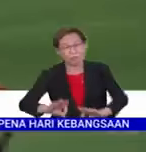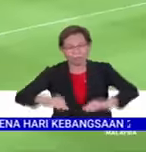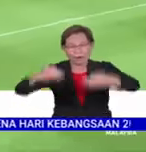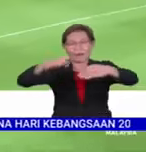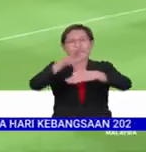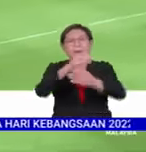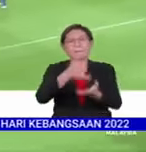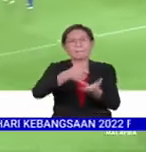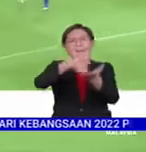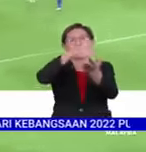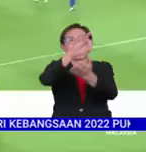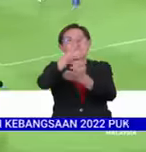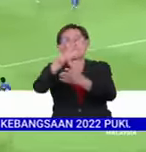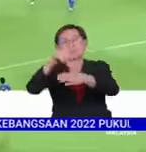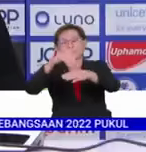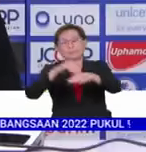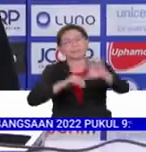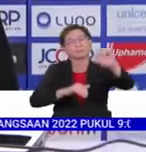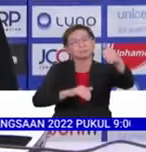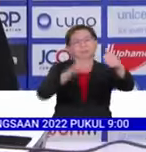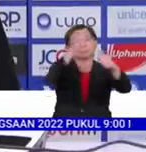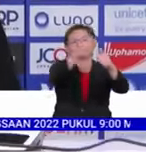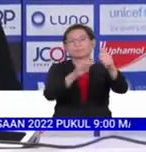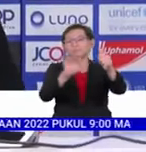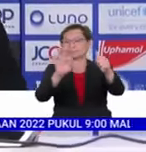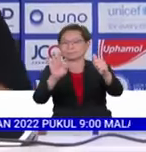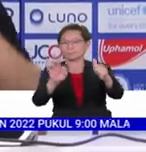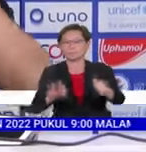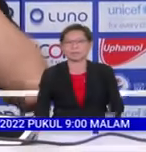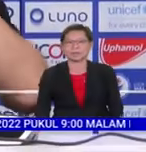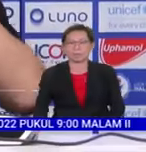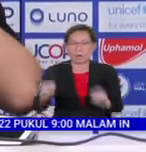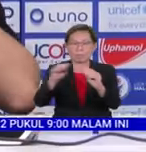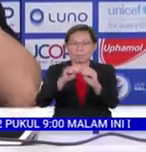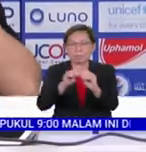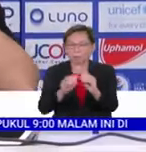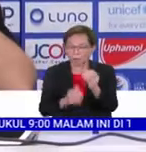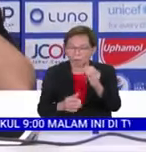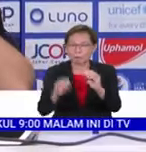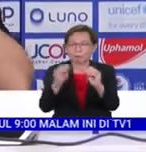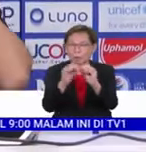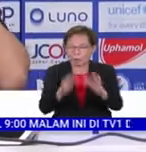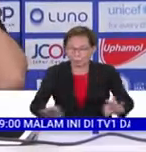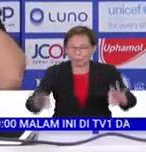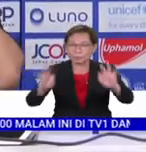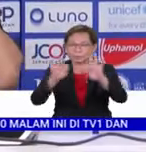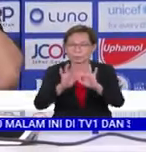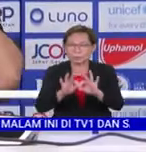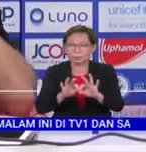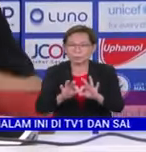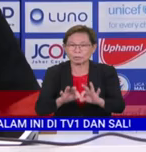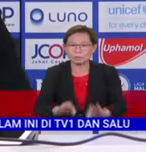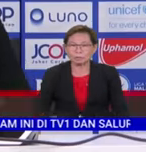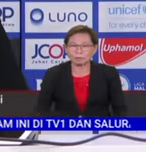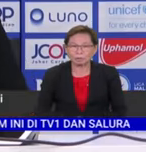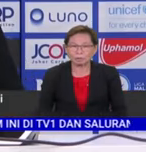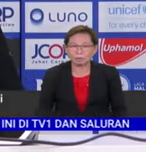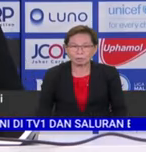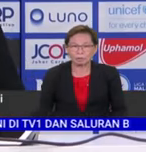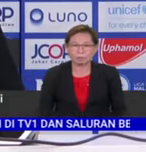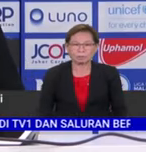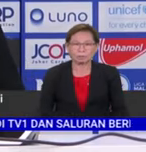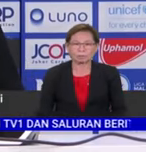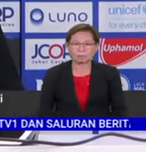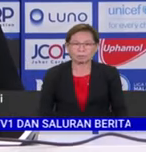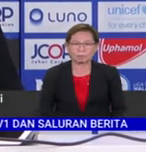FA 10 September depan. No, el triunfo es muy importante porque siempre tenemos que demostrar que